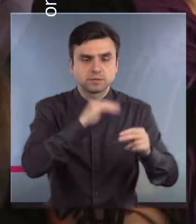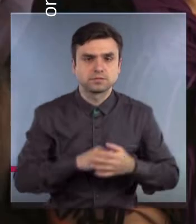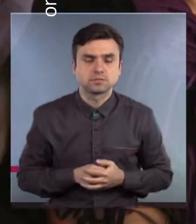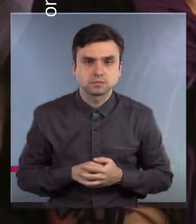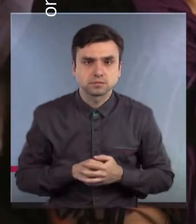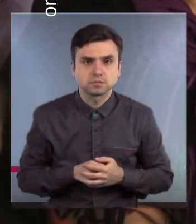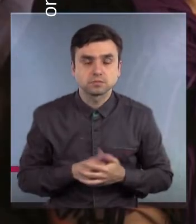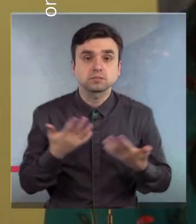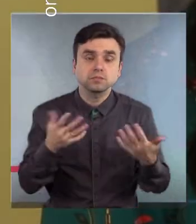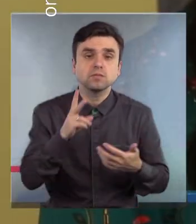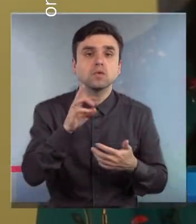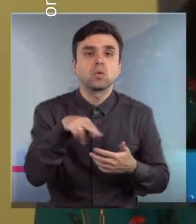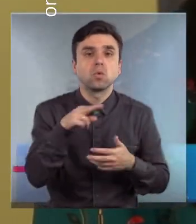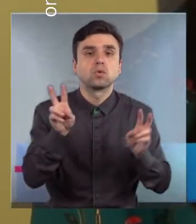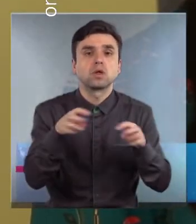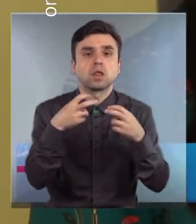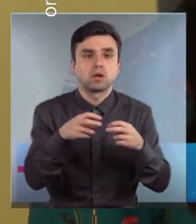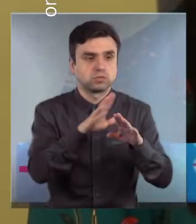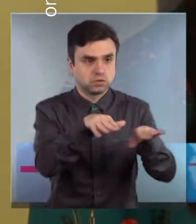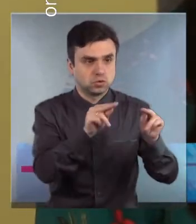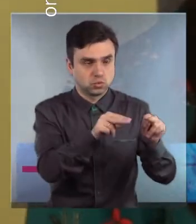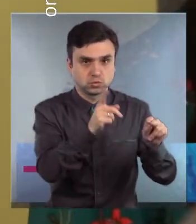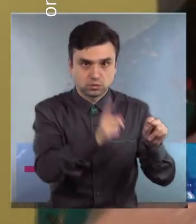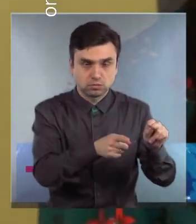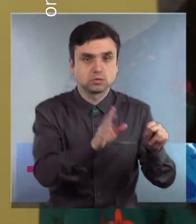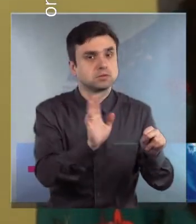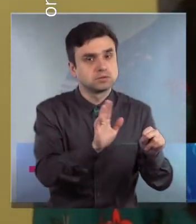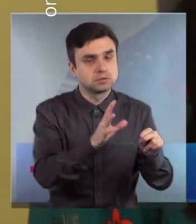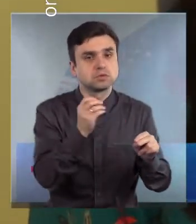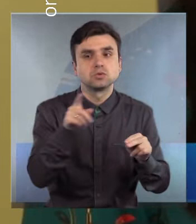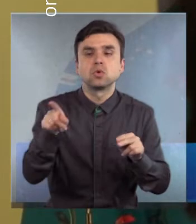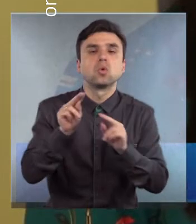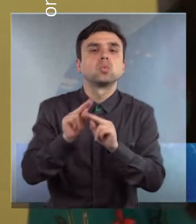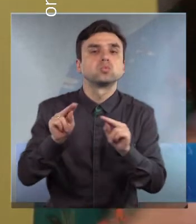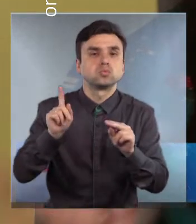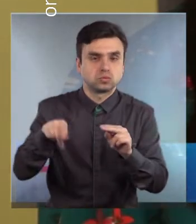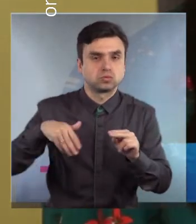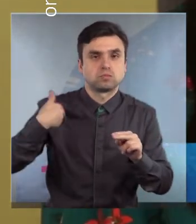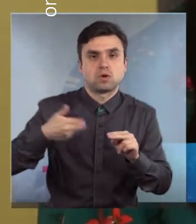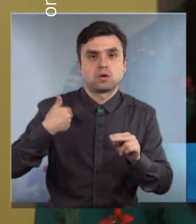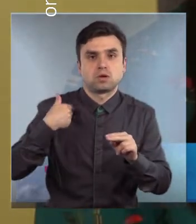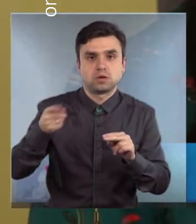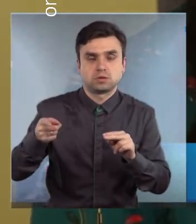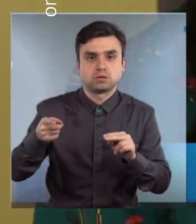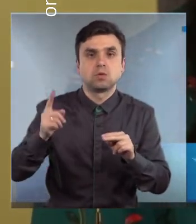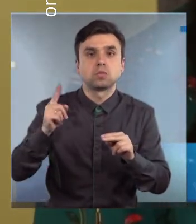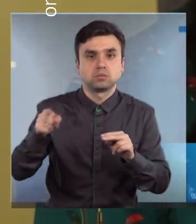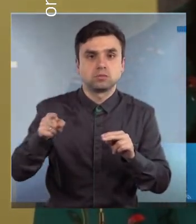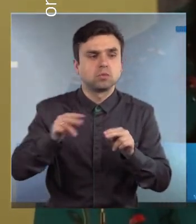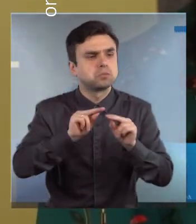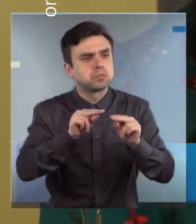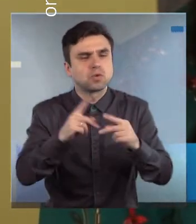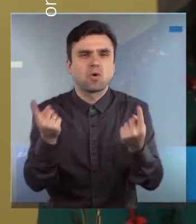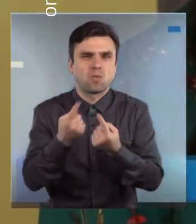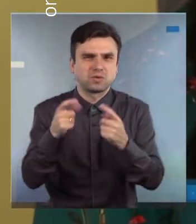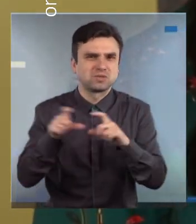досвіду підростаючому поколінню. У 2020 году ми запускаємо перезагрузку проєкту. Це второй наш лонч мероприятия. Перший